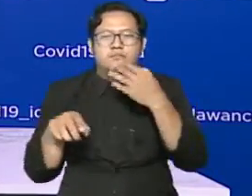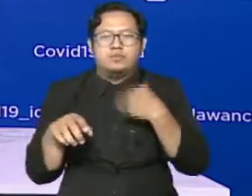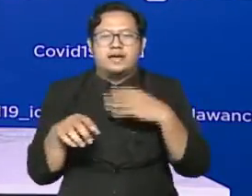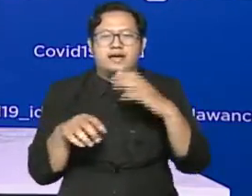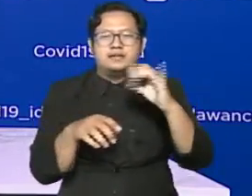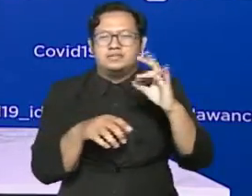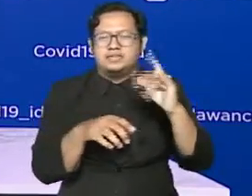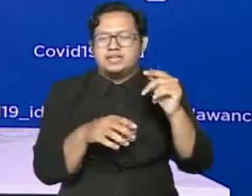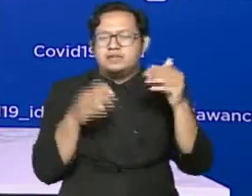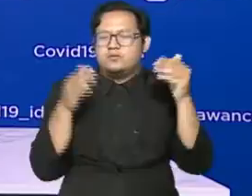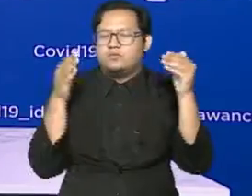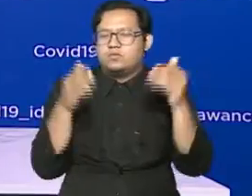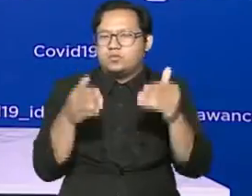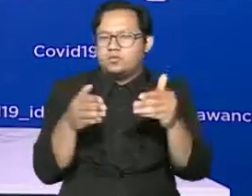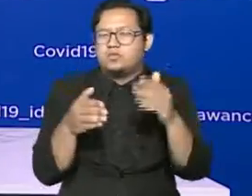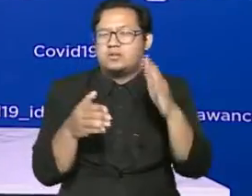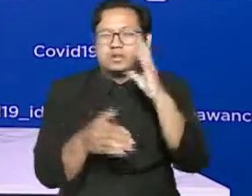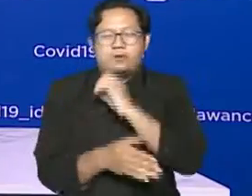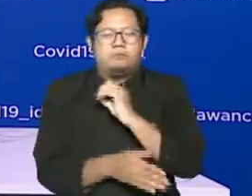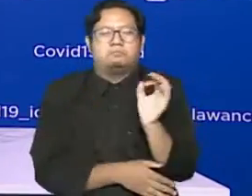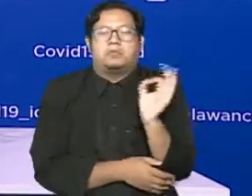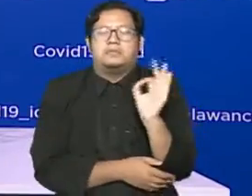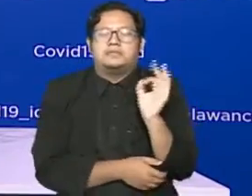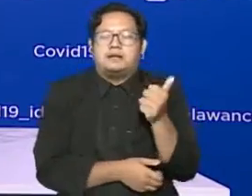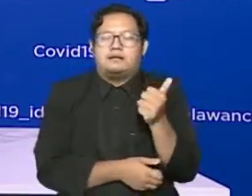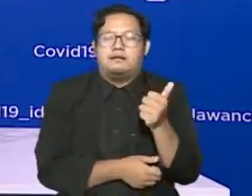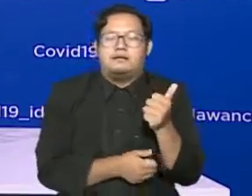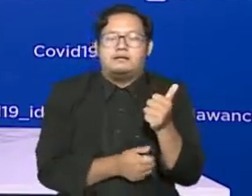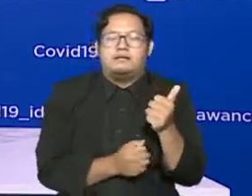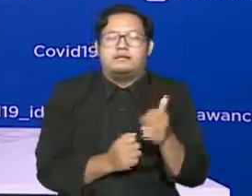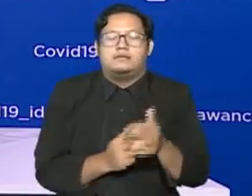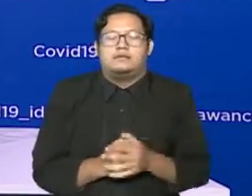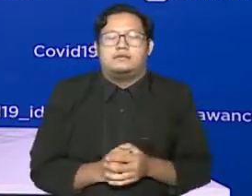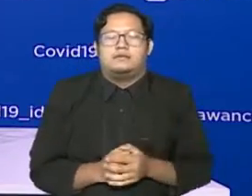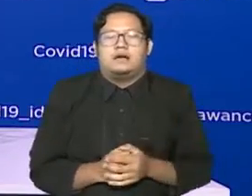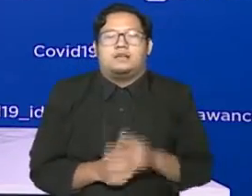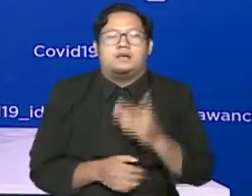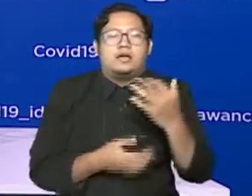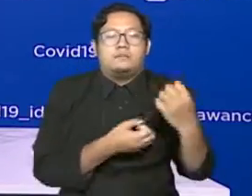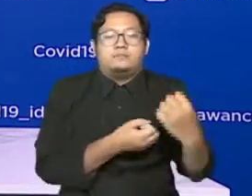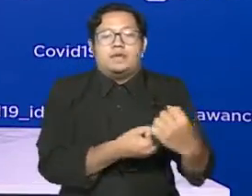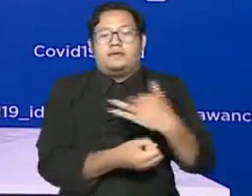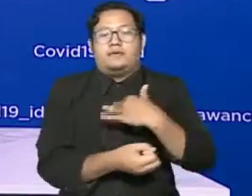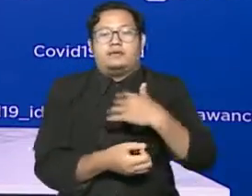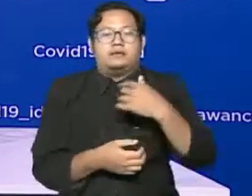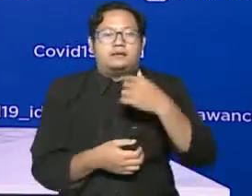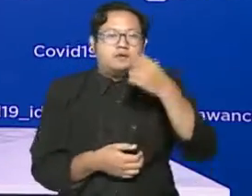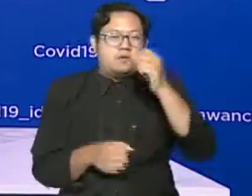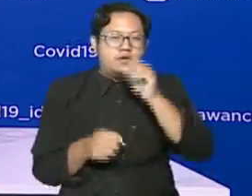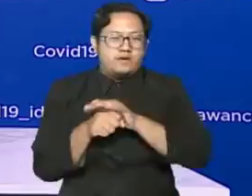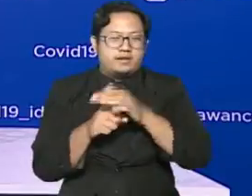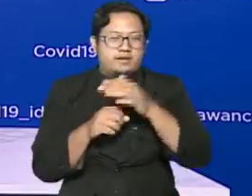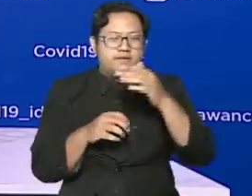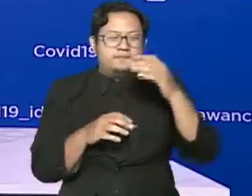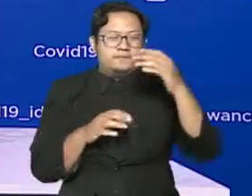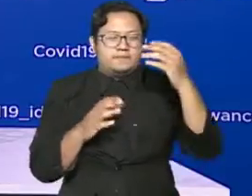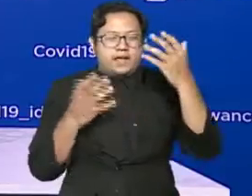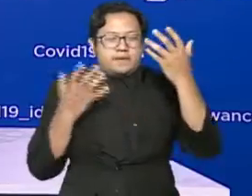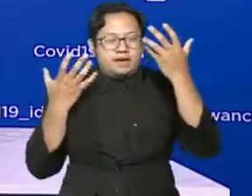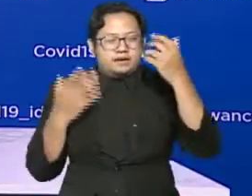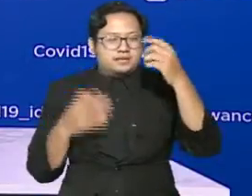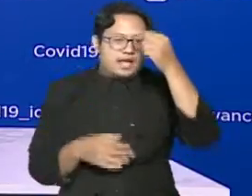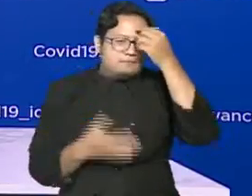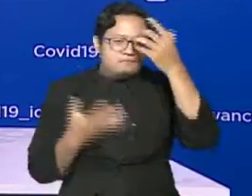yang dapat mempengaruhi laju penularan keparahan gejala maupun vaksinasi karena